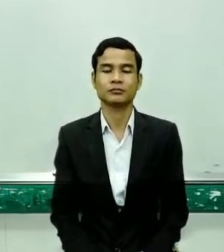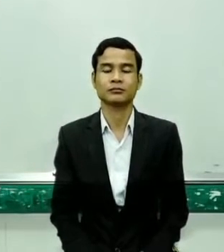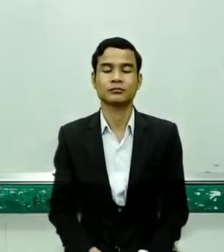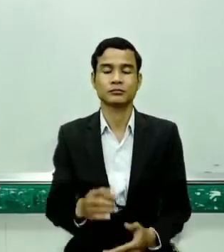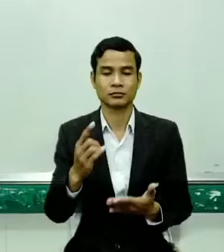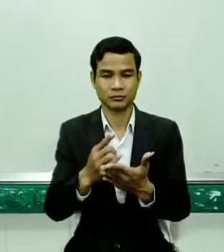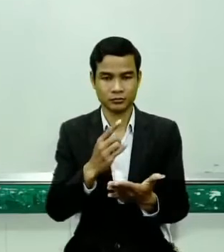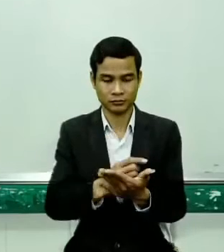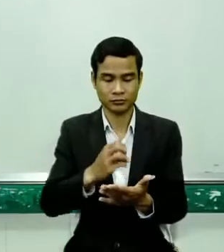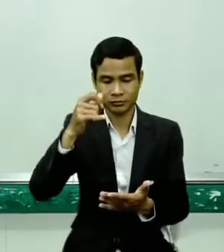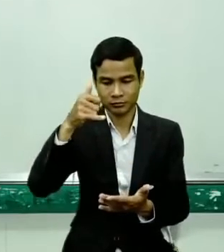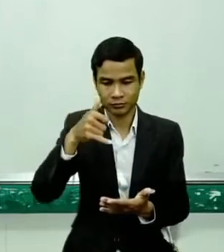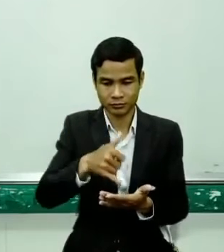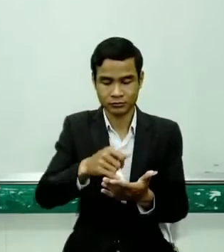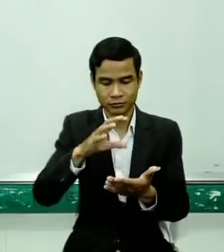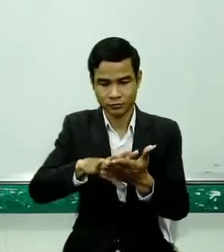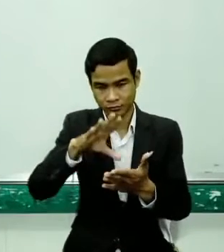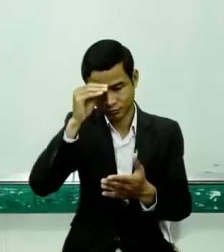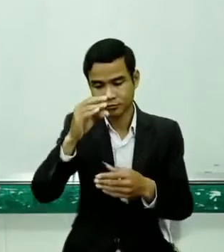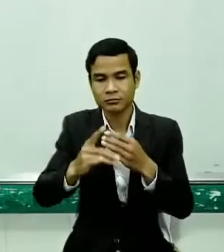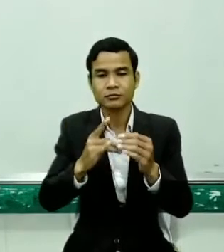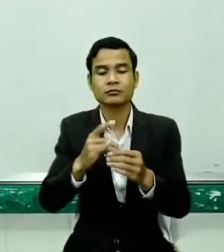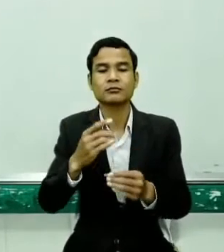Ta mê riêng thang ngay nì dương sắc xa thật lừa với